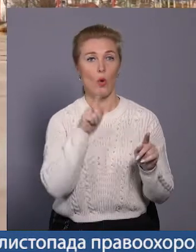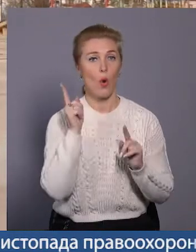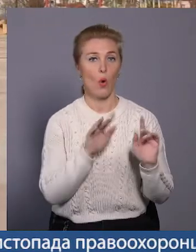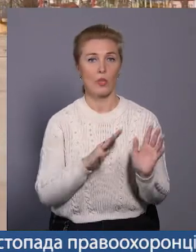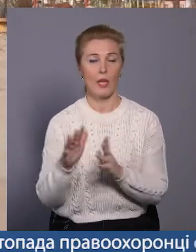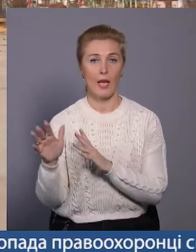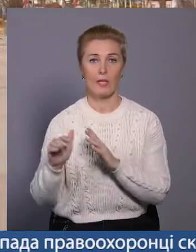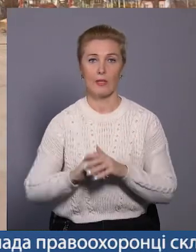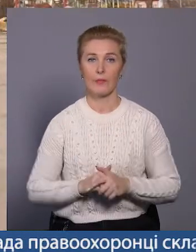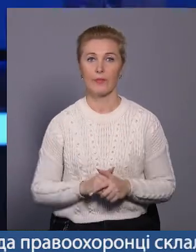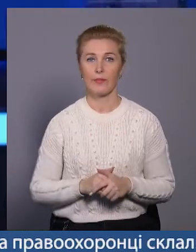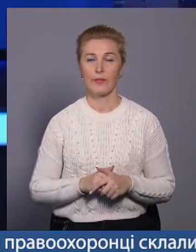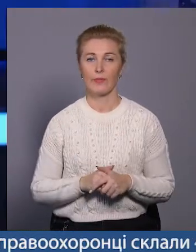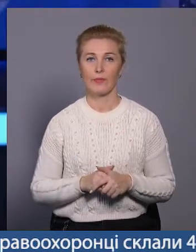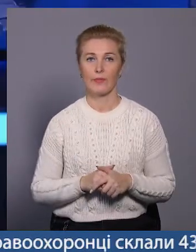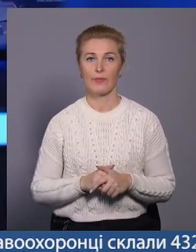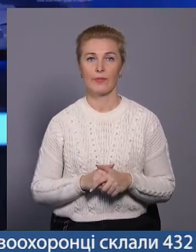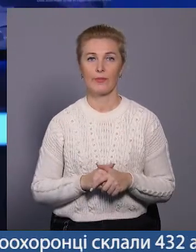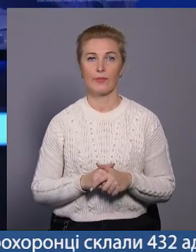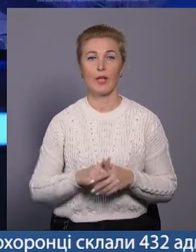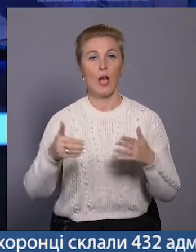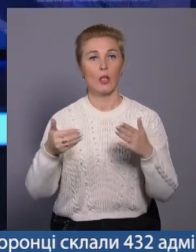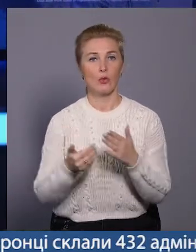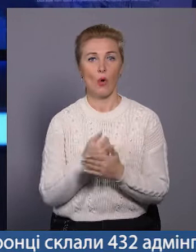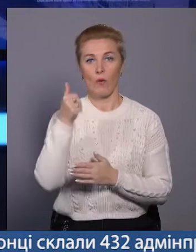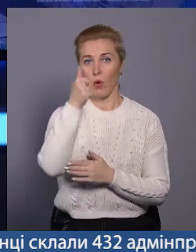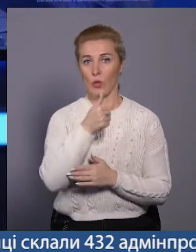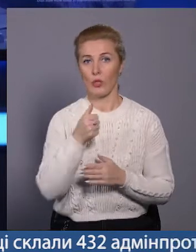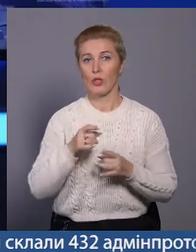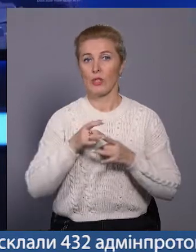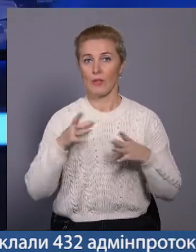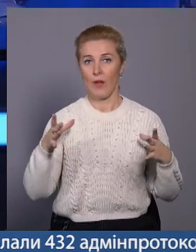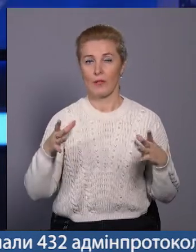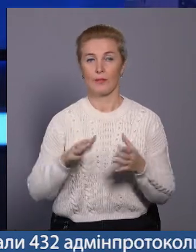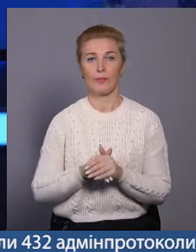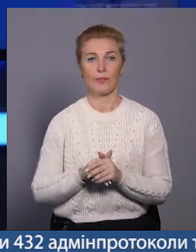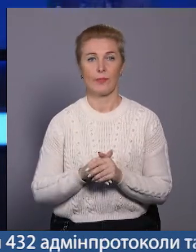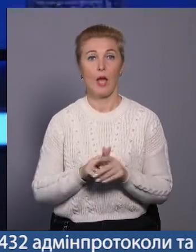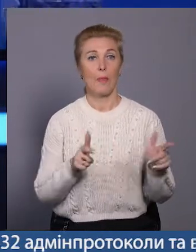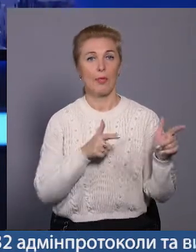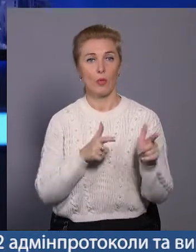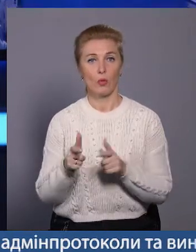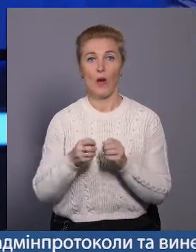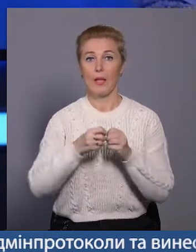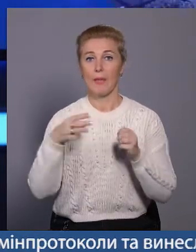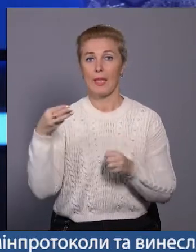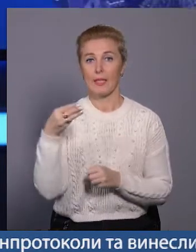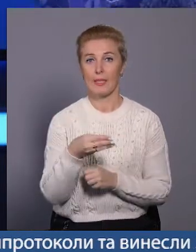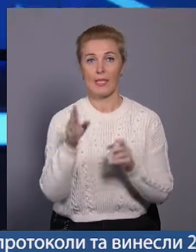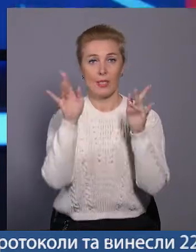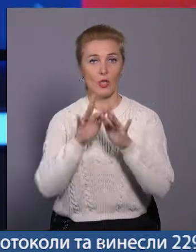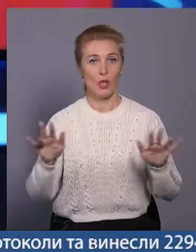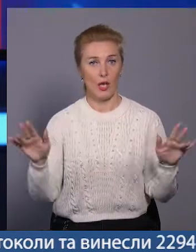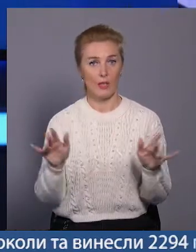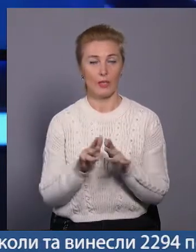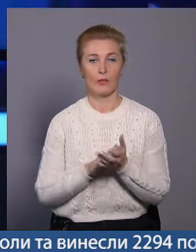Митюк. Новини міста. До новорічних та різдвяних свят лісівники Хмельниччини підготували 15 тисяч ялинок,